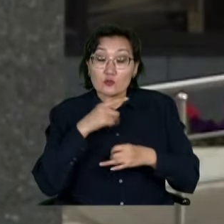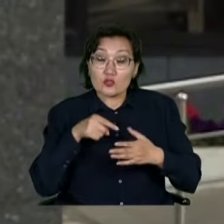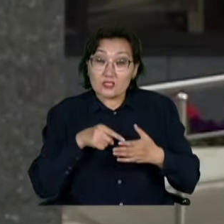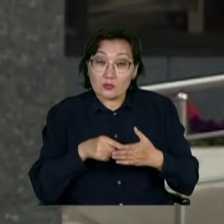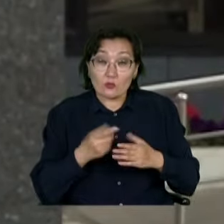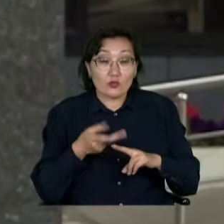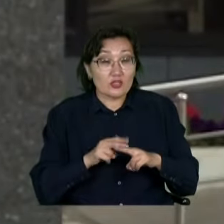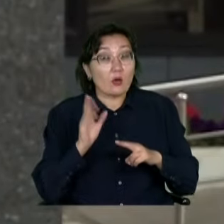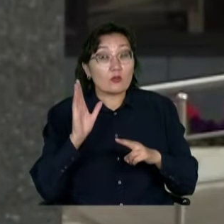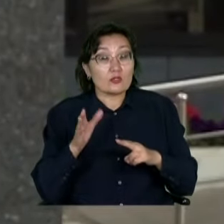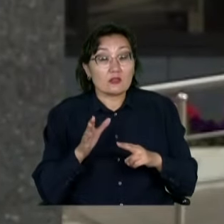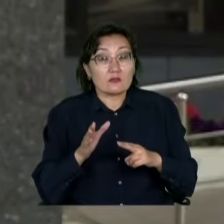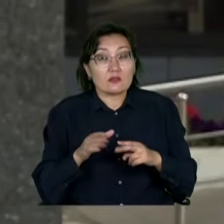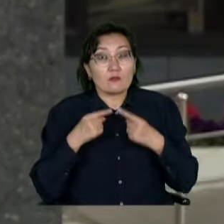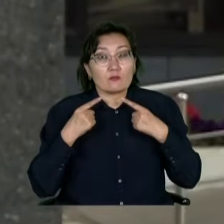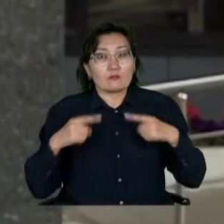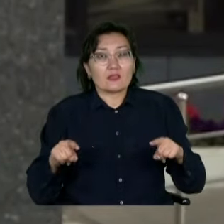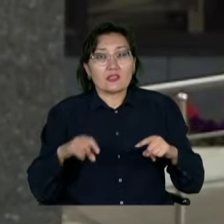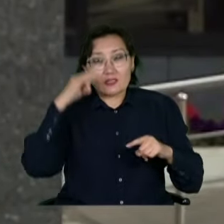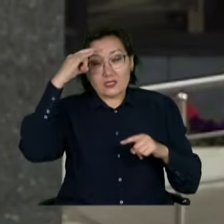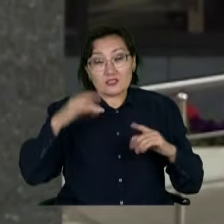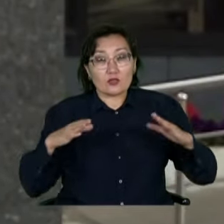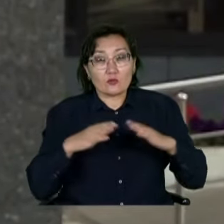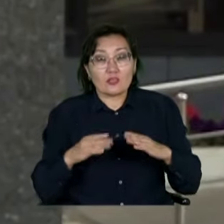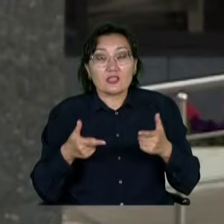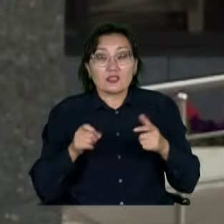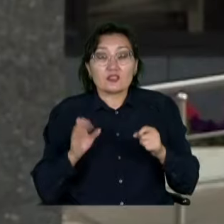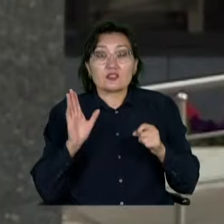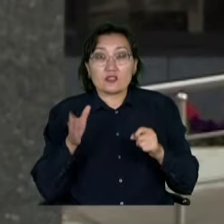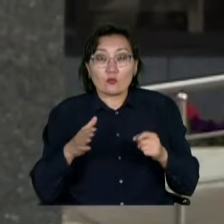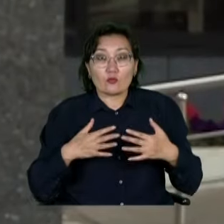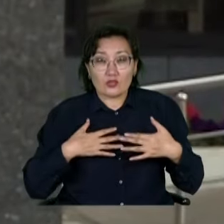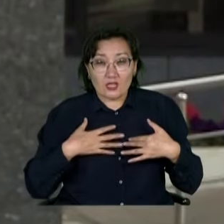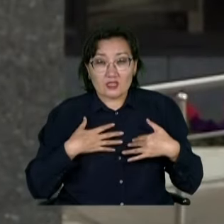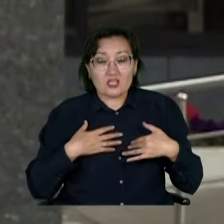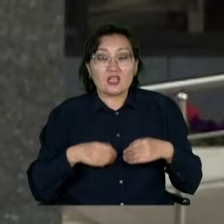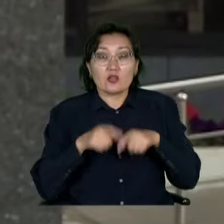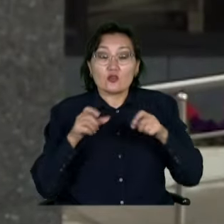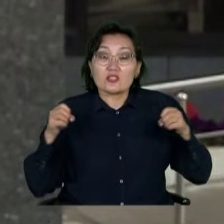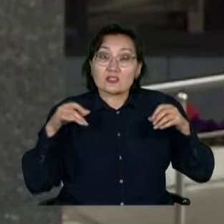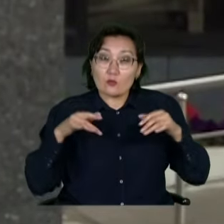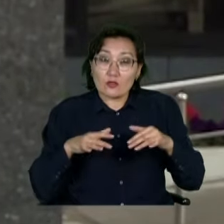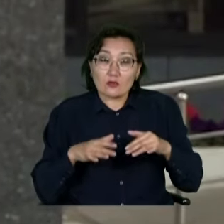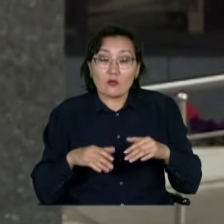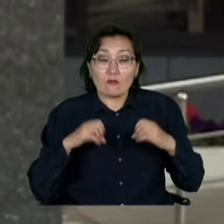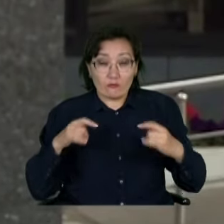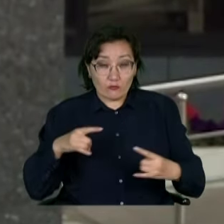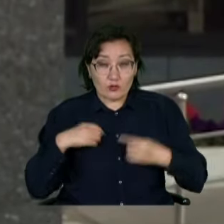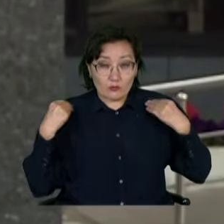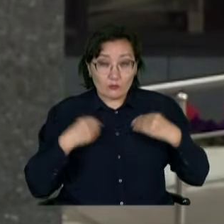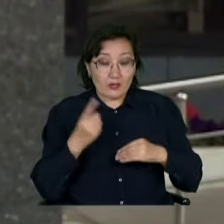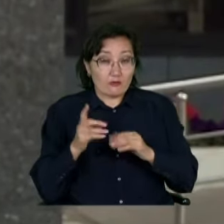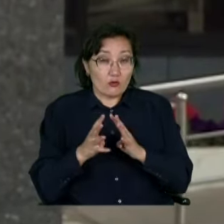То есть, это будет своеобразный казахский дом, где будут собираться все наши граждане Республики Казахстан. А что касается формы, то в